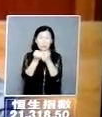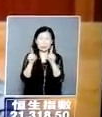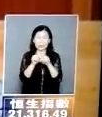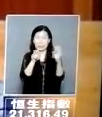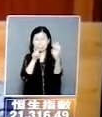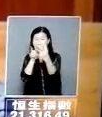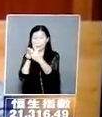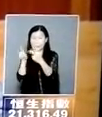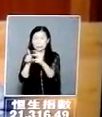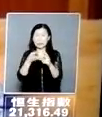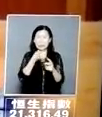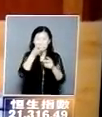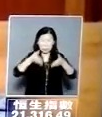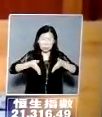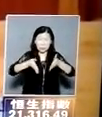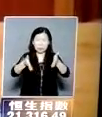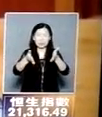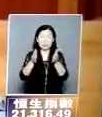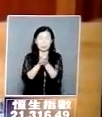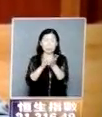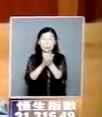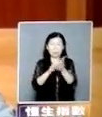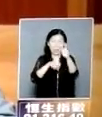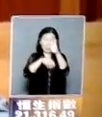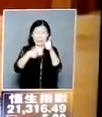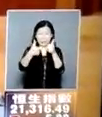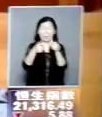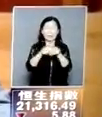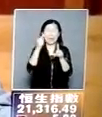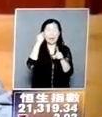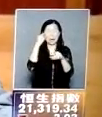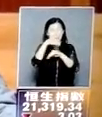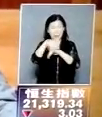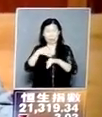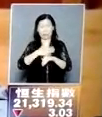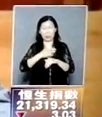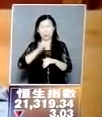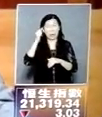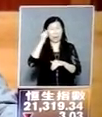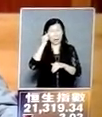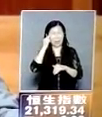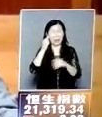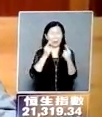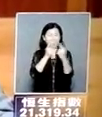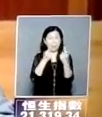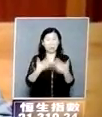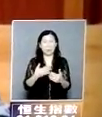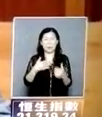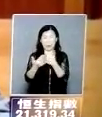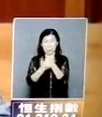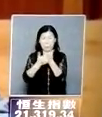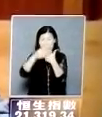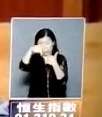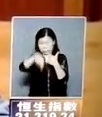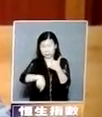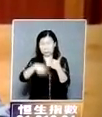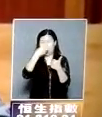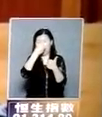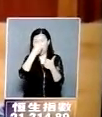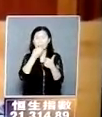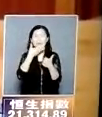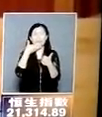个是一带一路奖学基金的初衷本意，这个呢完全是为了我们自己的